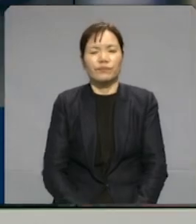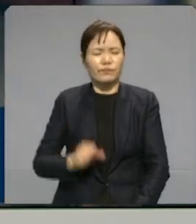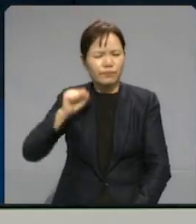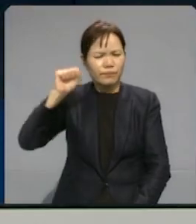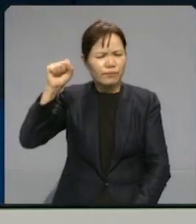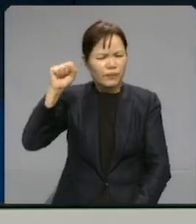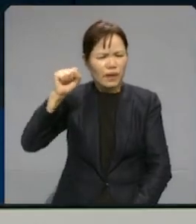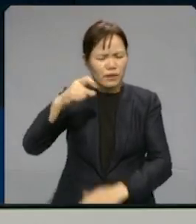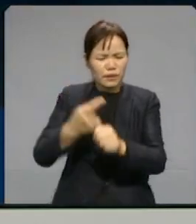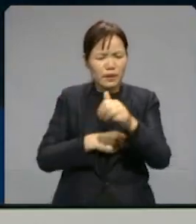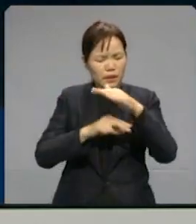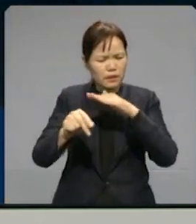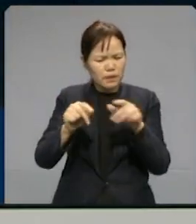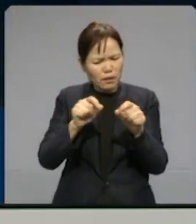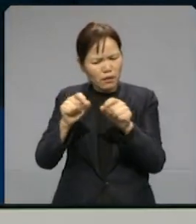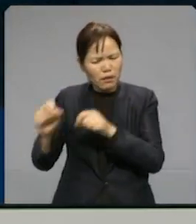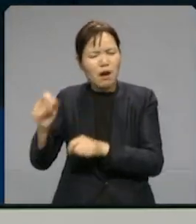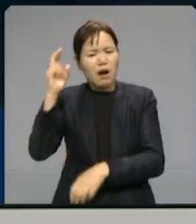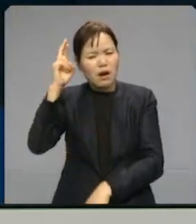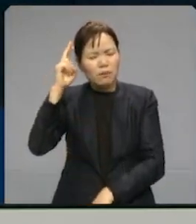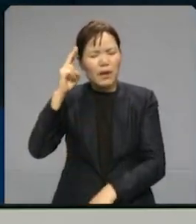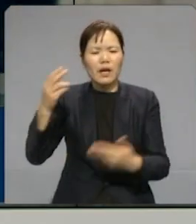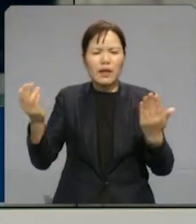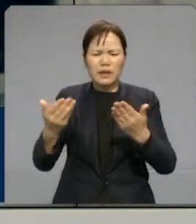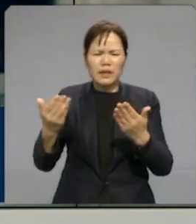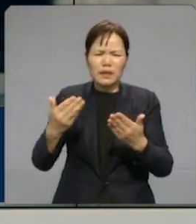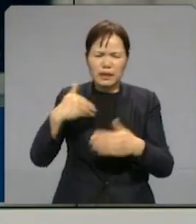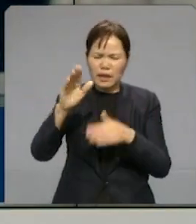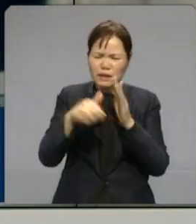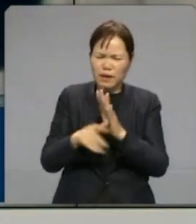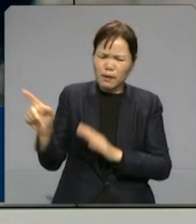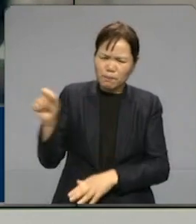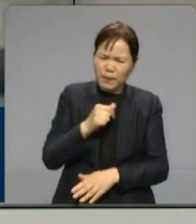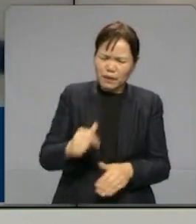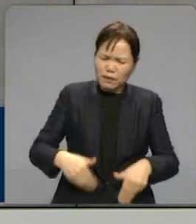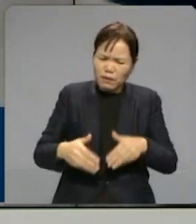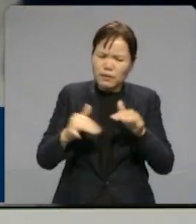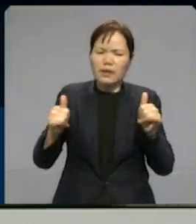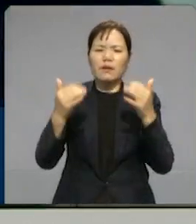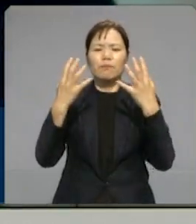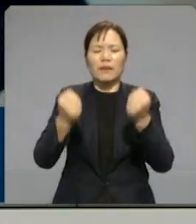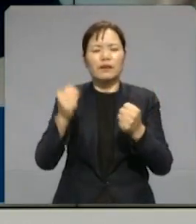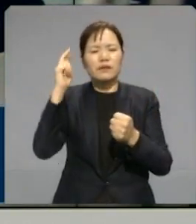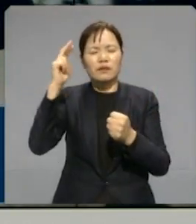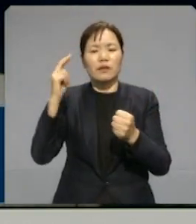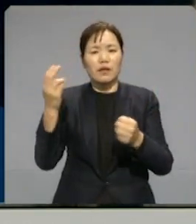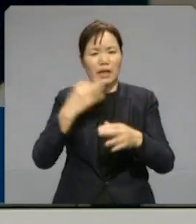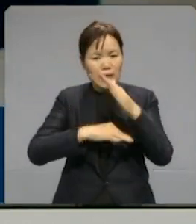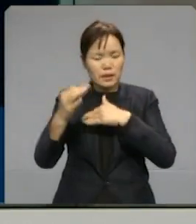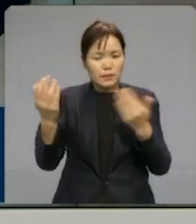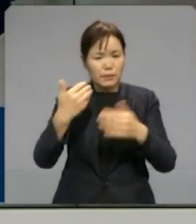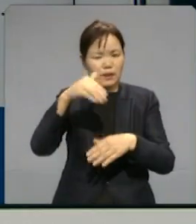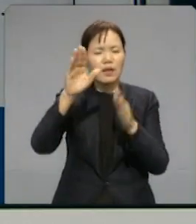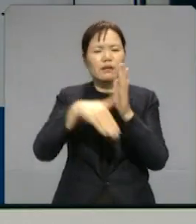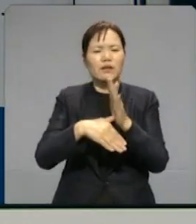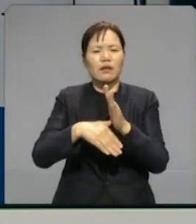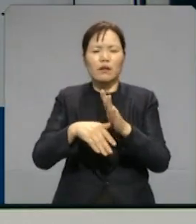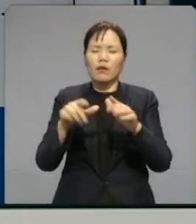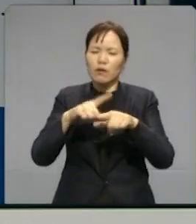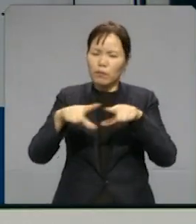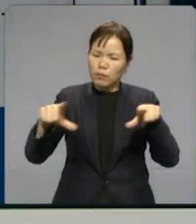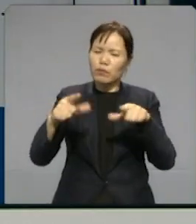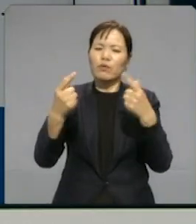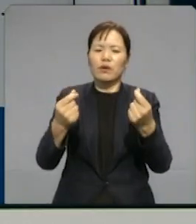파업 소식에 열차 지연을 예상해 오늘 출근을 서두르신 분들이 많으셨을 텐데요. 아침 출근길은 평소와 같았지만 열차